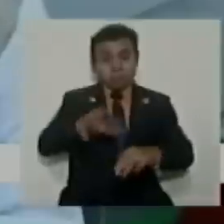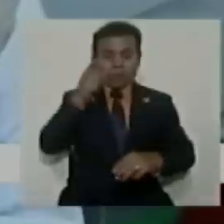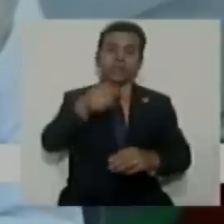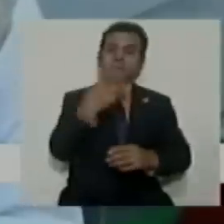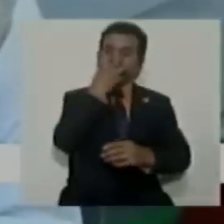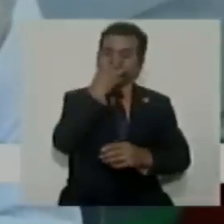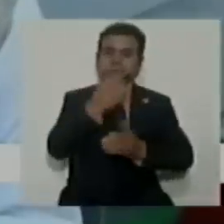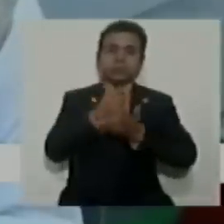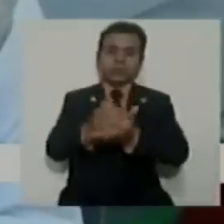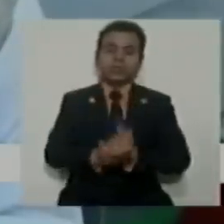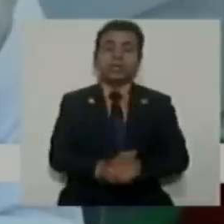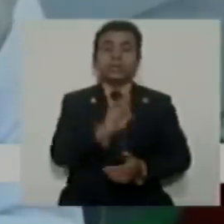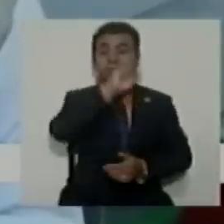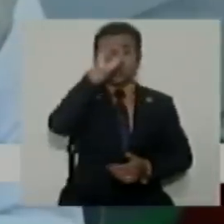অধিক,